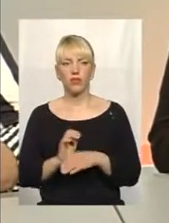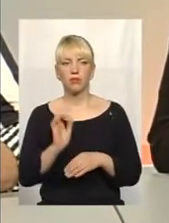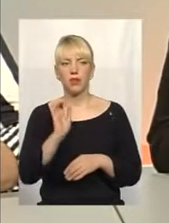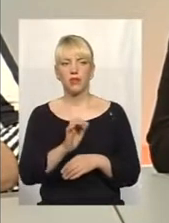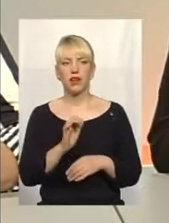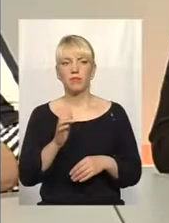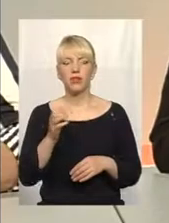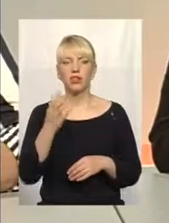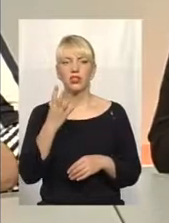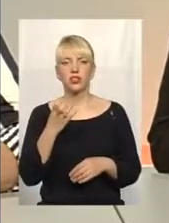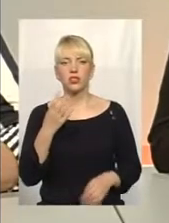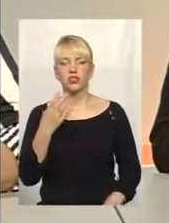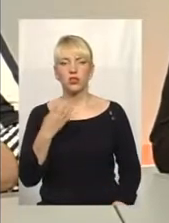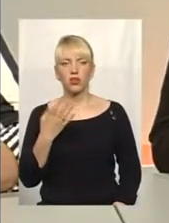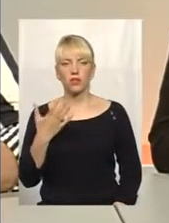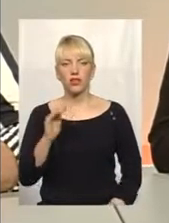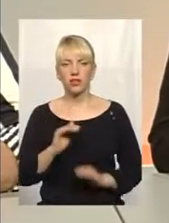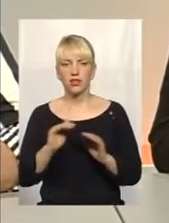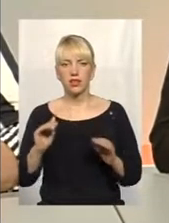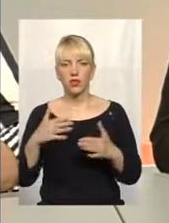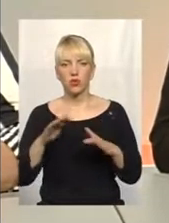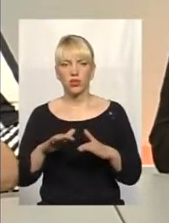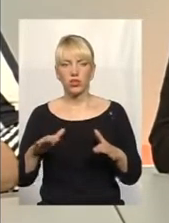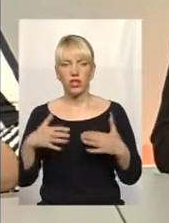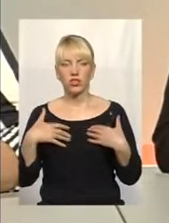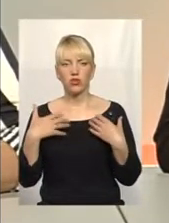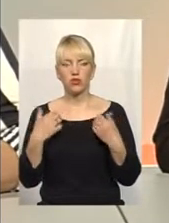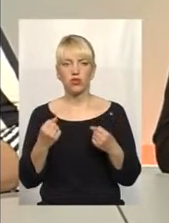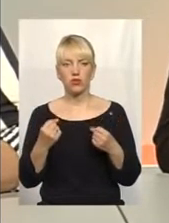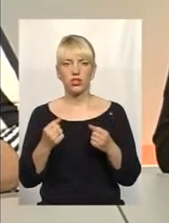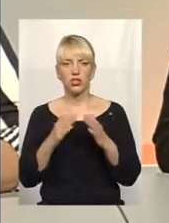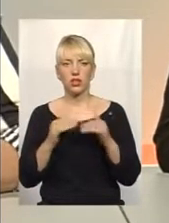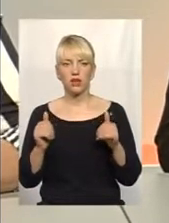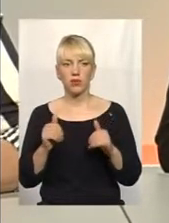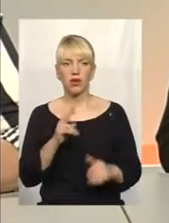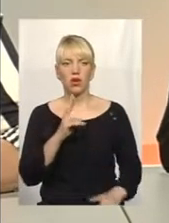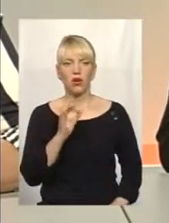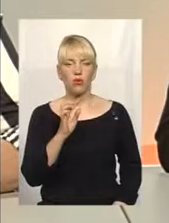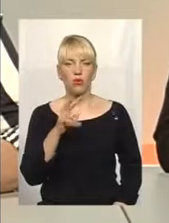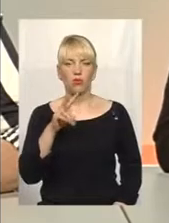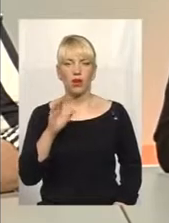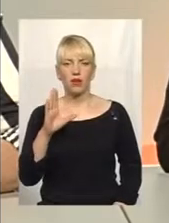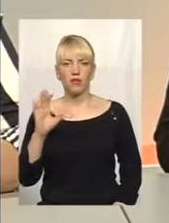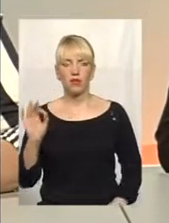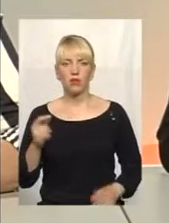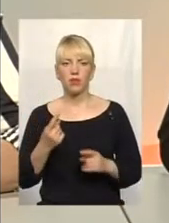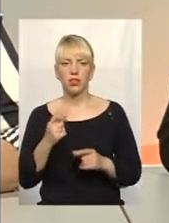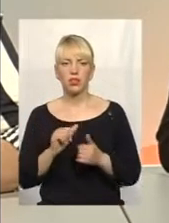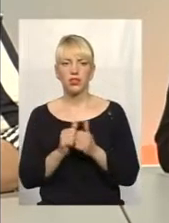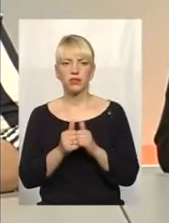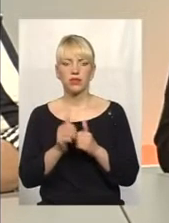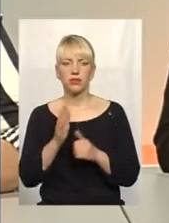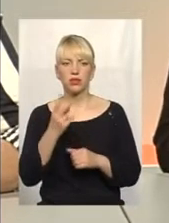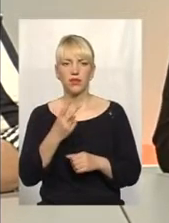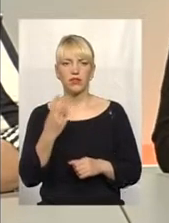445 дітей у дитячий оздоровчий табір «Салют», який розташований у Коблєво. Перша зміна, перший заїзд буде